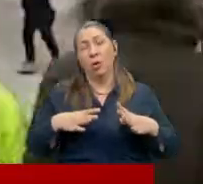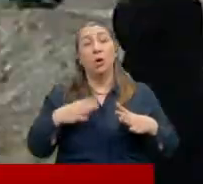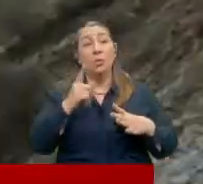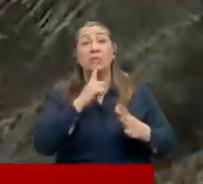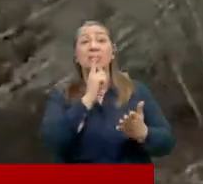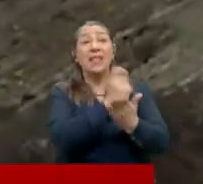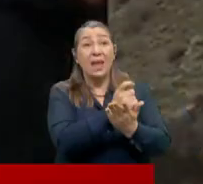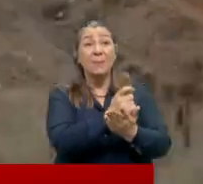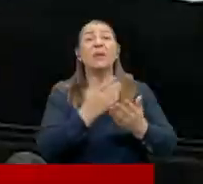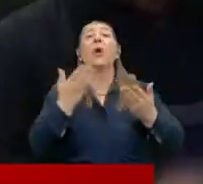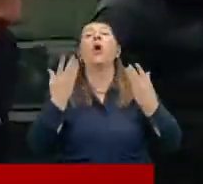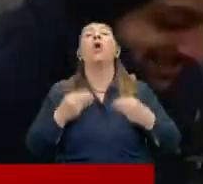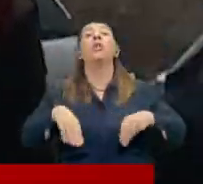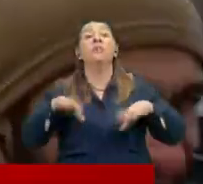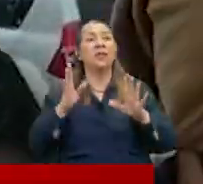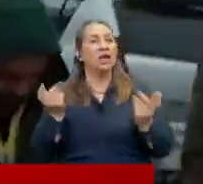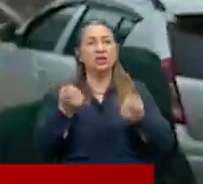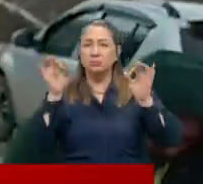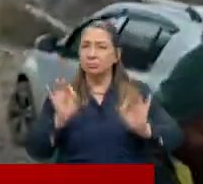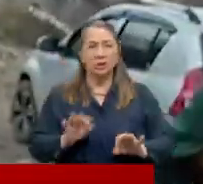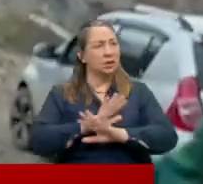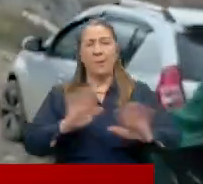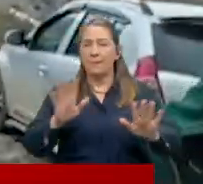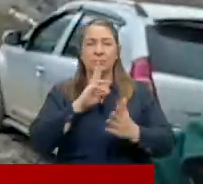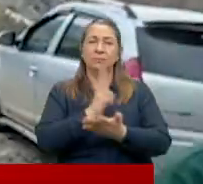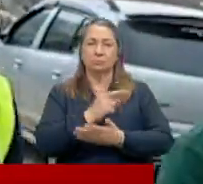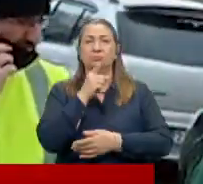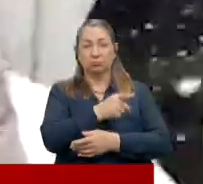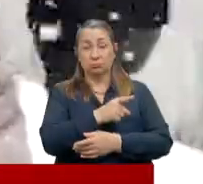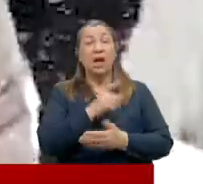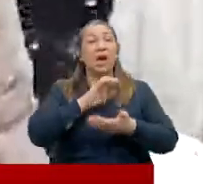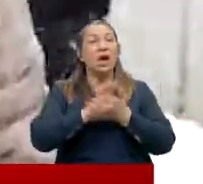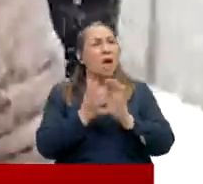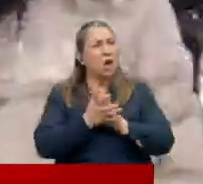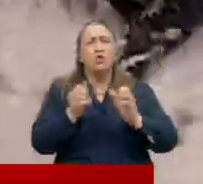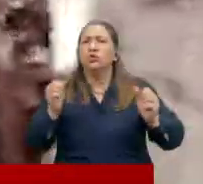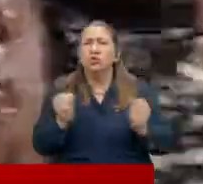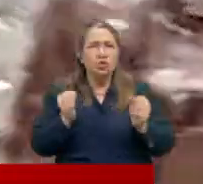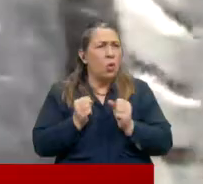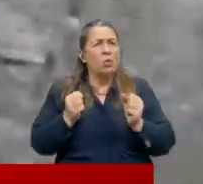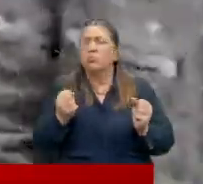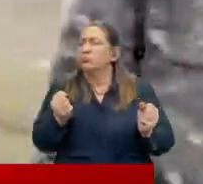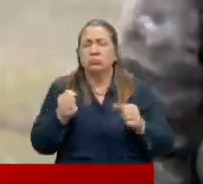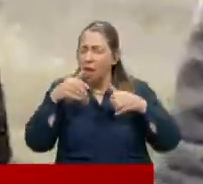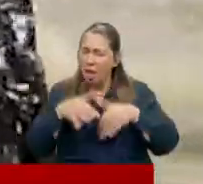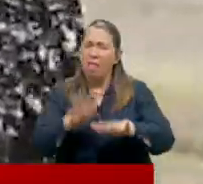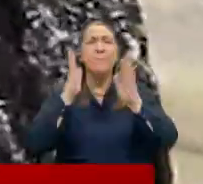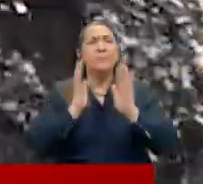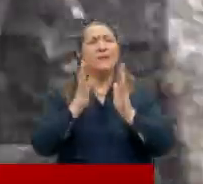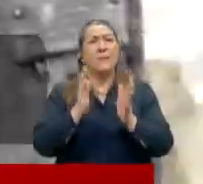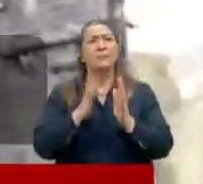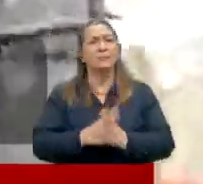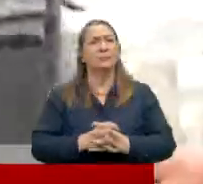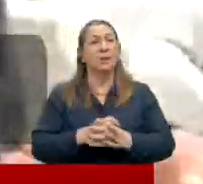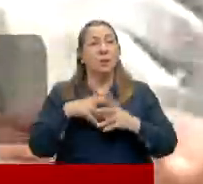Bu talepler yerine getirilmeden işbaşı yapmamaya kararlılar. Kar demeden, soğuk demeden eylemlerini